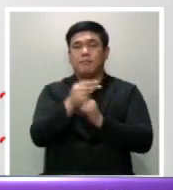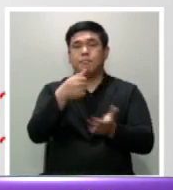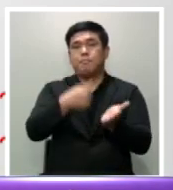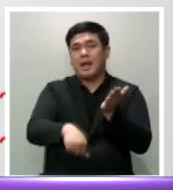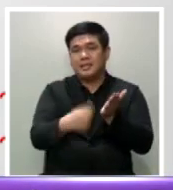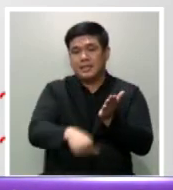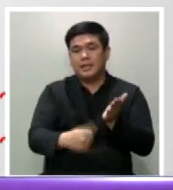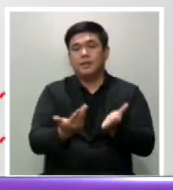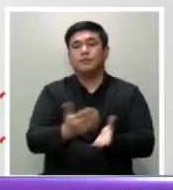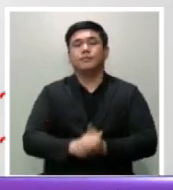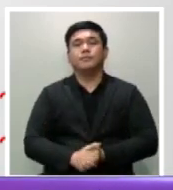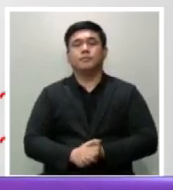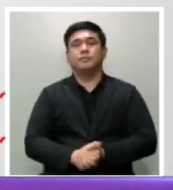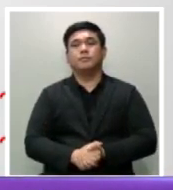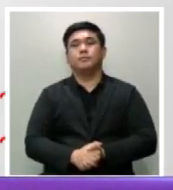เลี่ยง